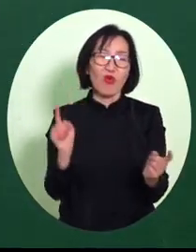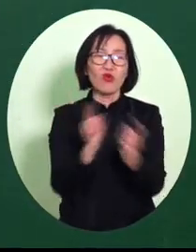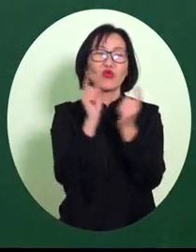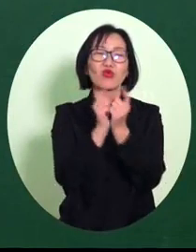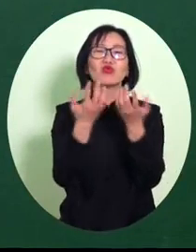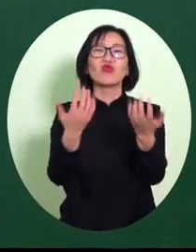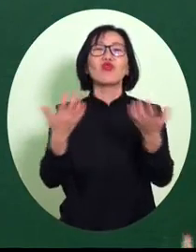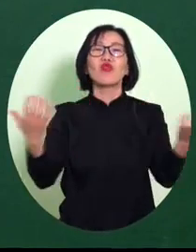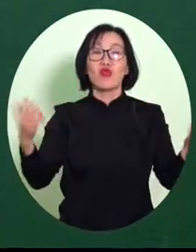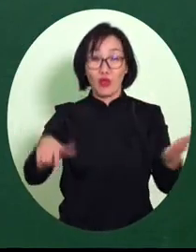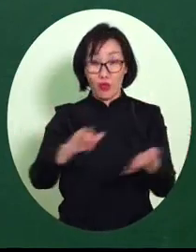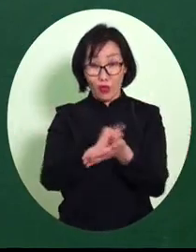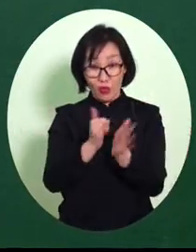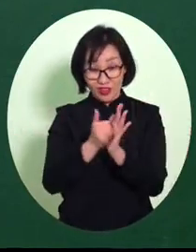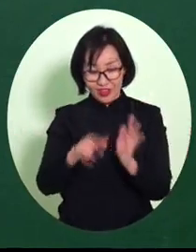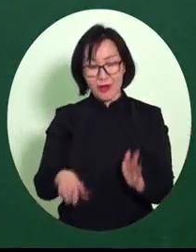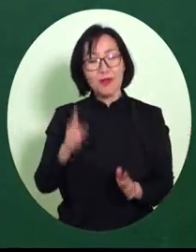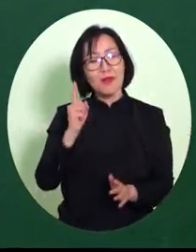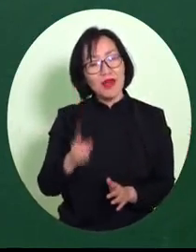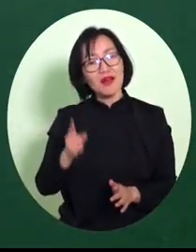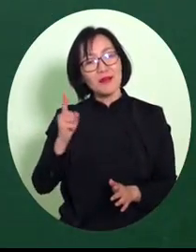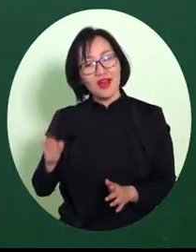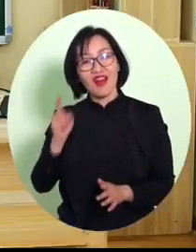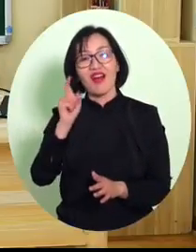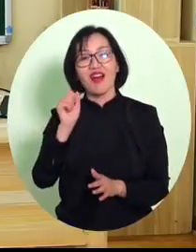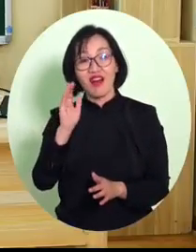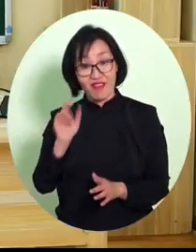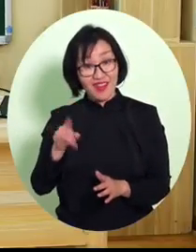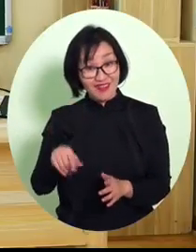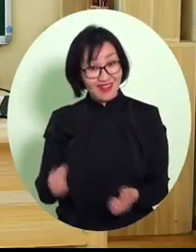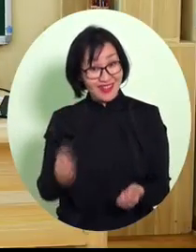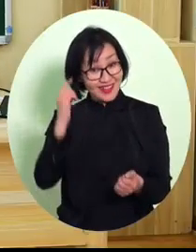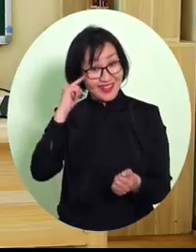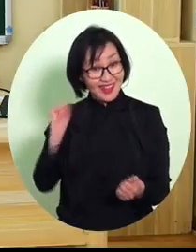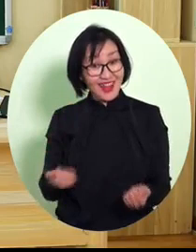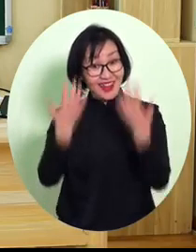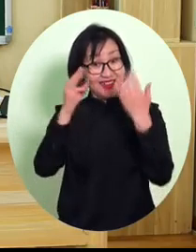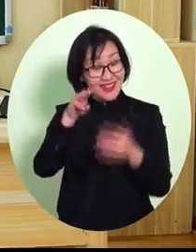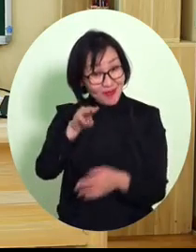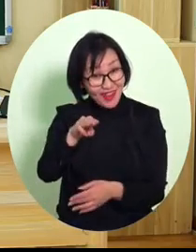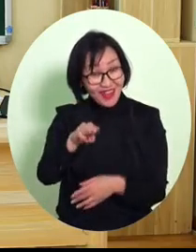байна. Мянга мянган хавар гэж гаргасан байна, тийм ээ?